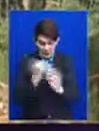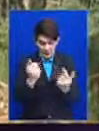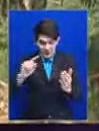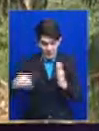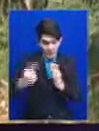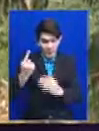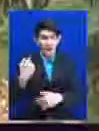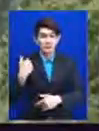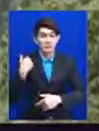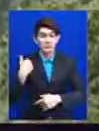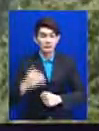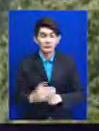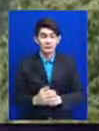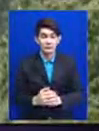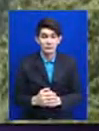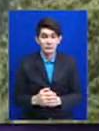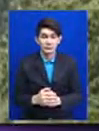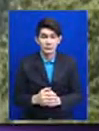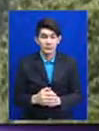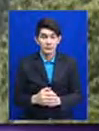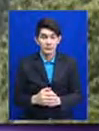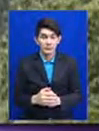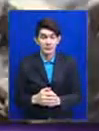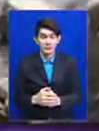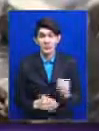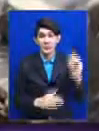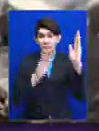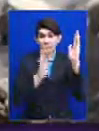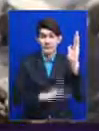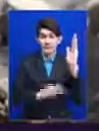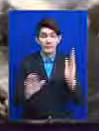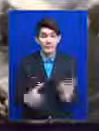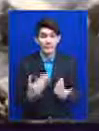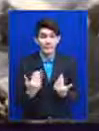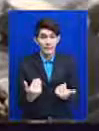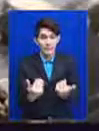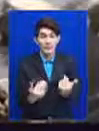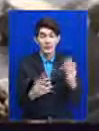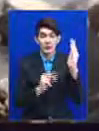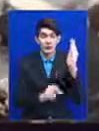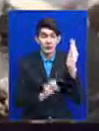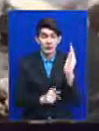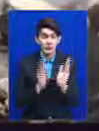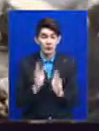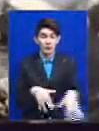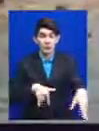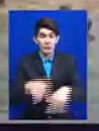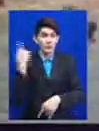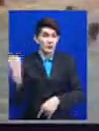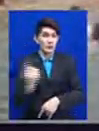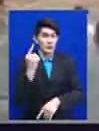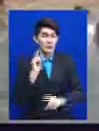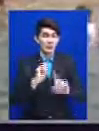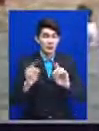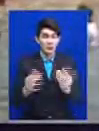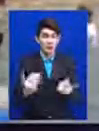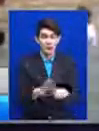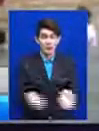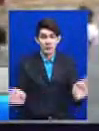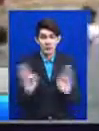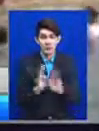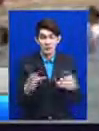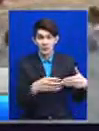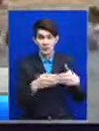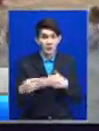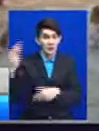แรกค่ะลงกันไปที่ภาคใต้นะคะจังหวัดนครศรีธรรมราชค่ะประชาชนและนักท่องเที่ยวจำนวนมากพาครอบครัวและบุ